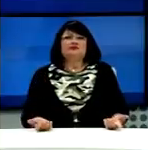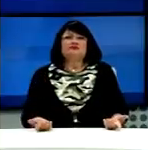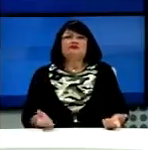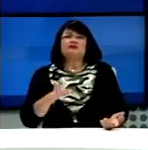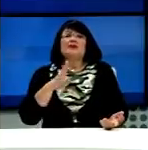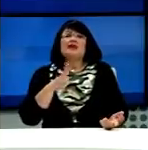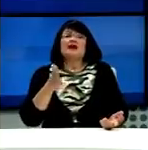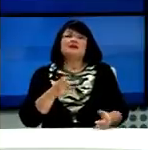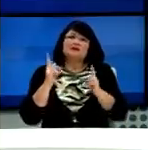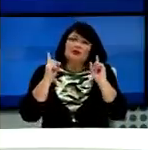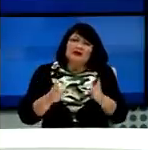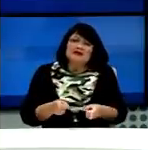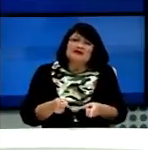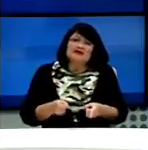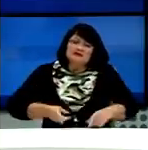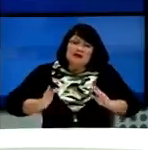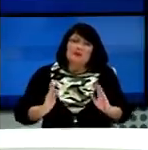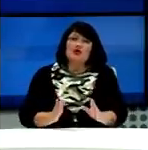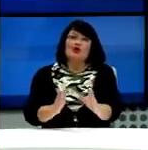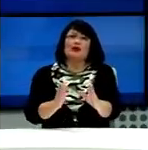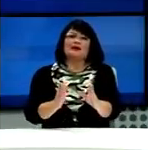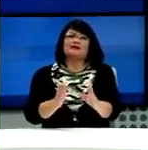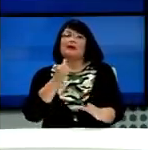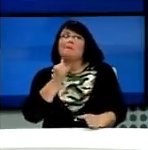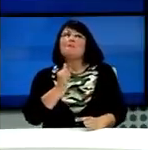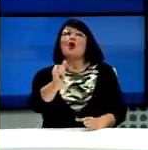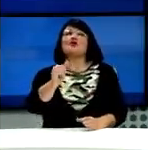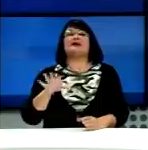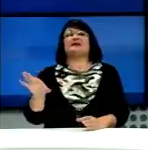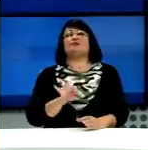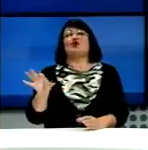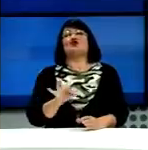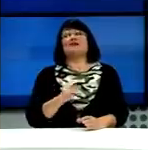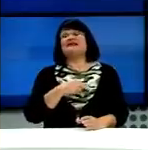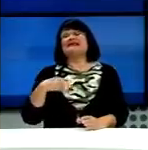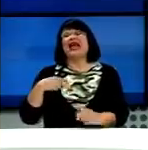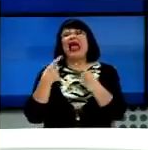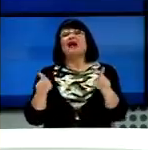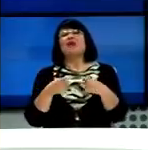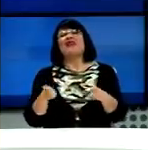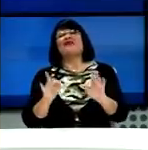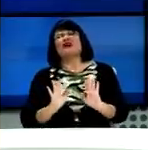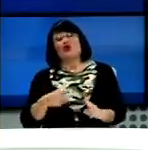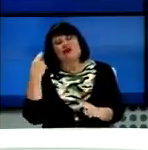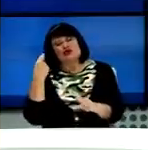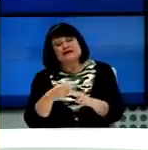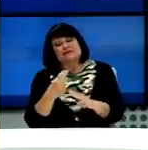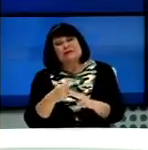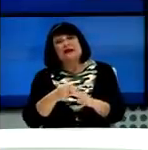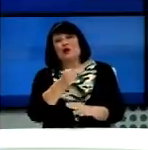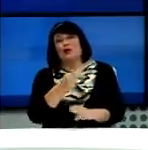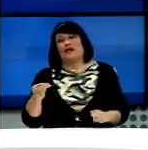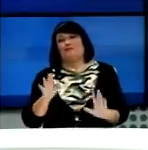δεν θέλετε να αποφασίσετε να προχωρήσετε σε μόνιμες προσλήψεις εκπαιδευτικών. Αυτό είναι το κρίσιμο ζήτημα. Ούτε